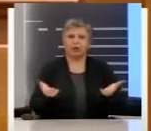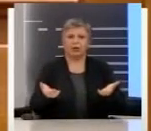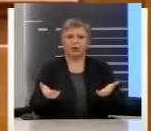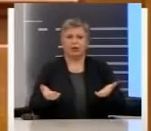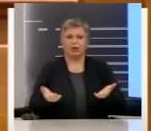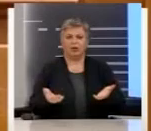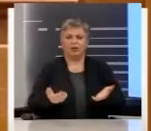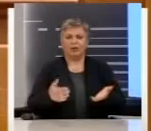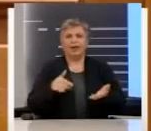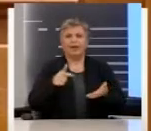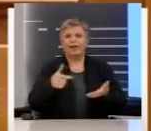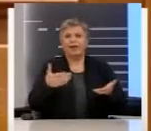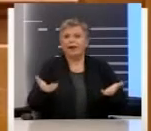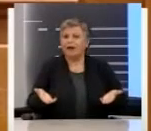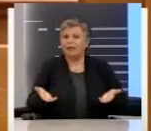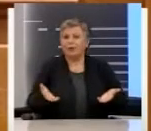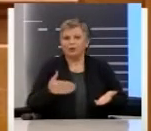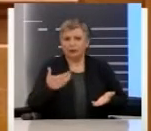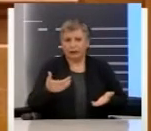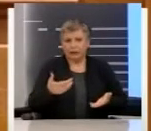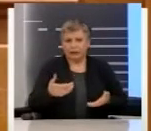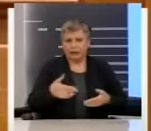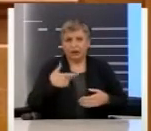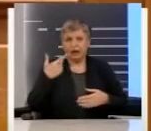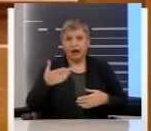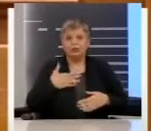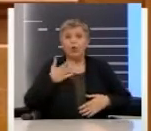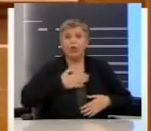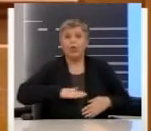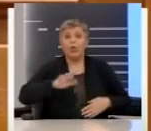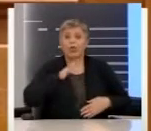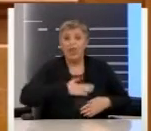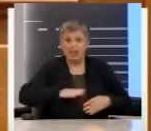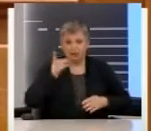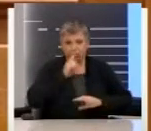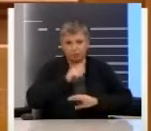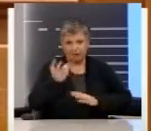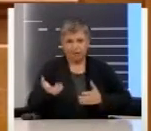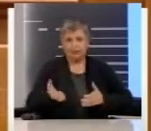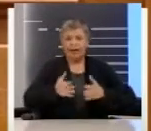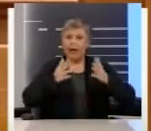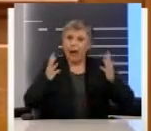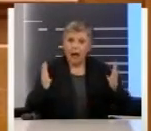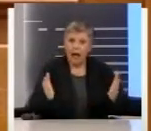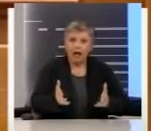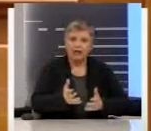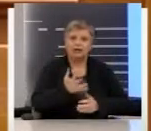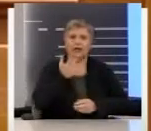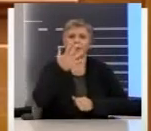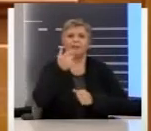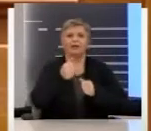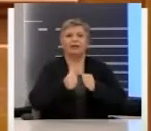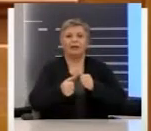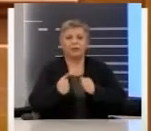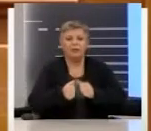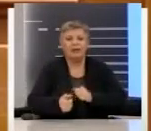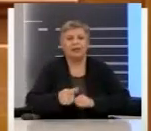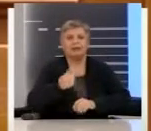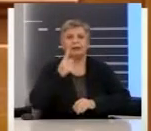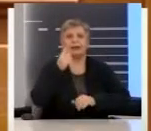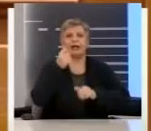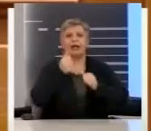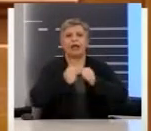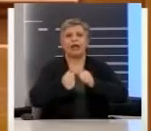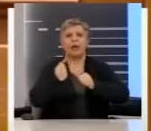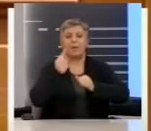διαμορφώνει βούληση ψευδή. Άντε να είναι για 5 μήνες, για ένα μήνα. Κύριε Δευτέ, να ολοκληρώνω. Σε μήκος